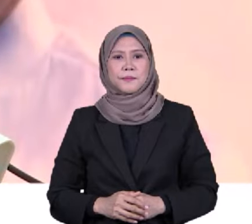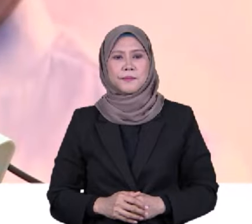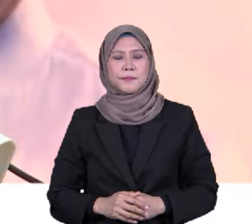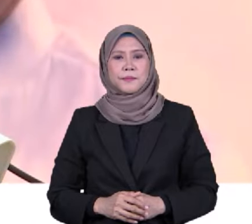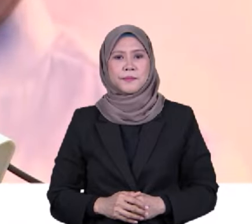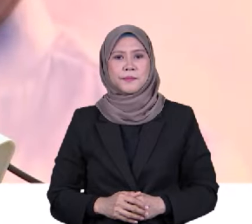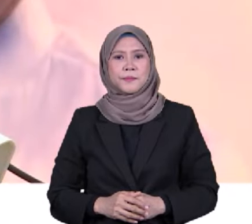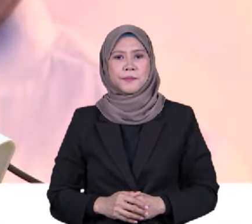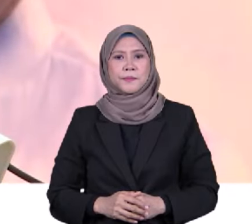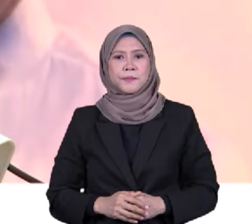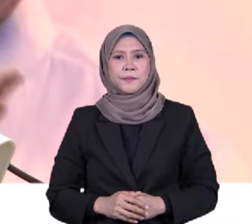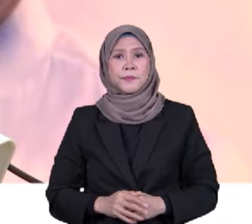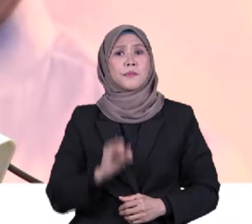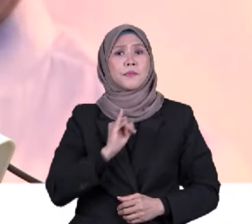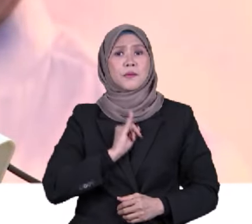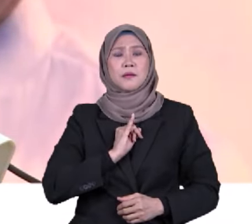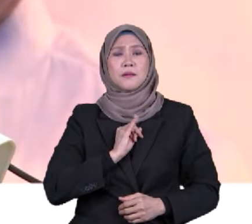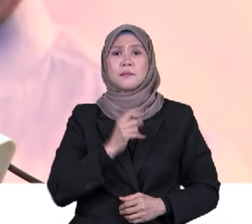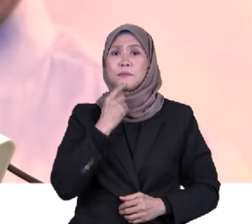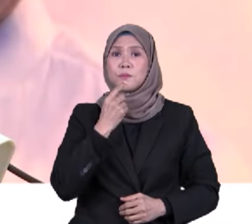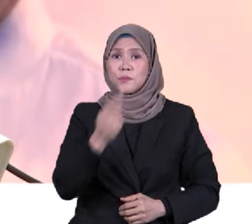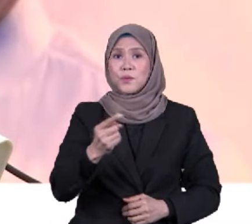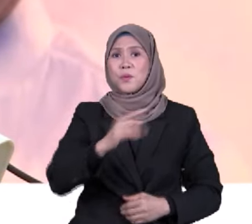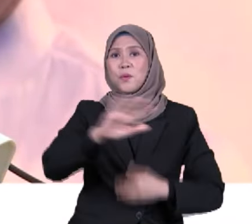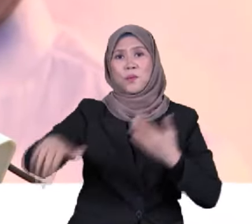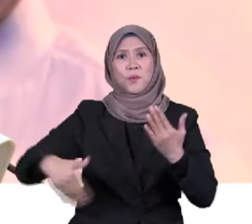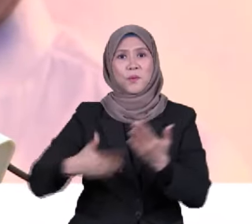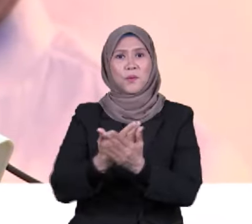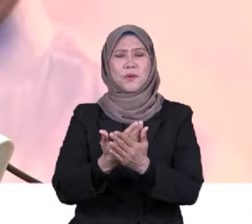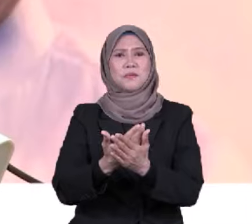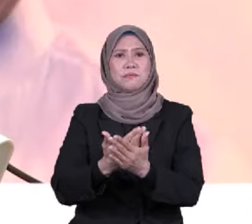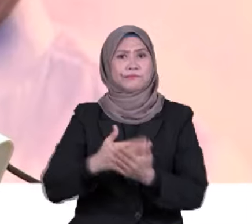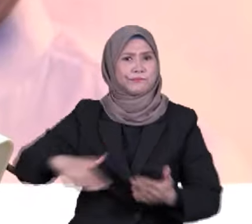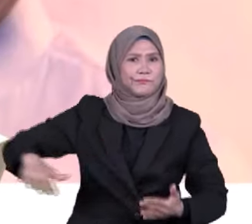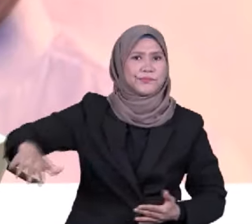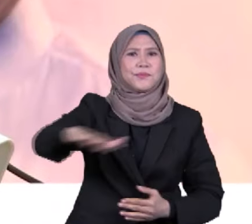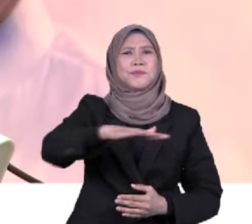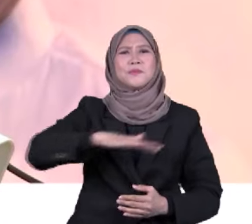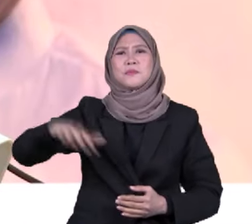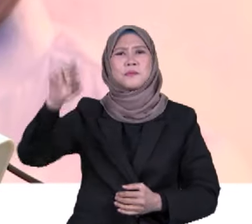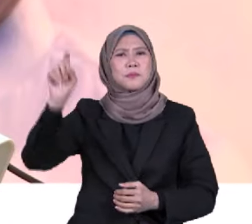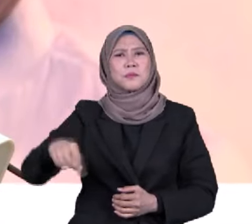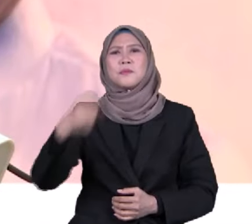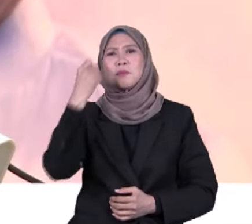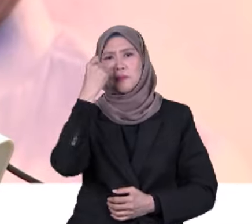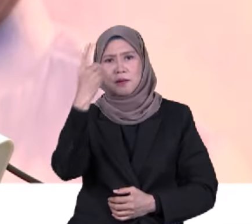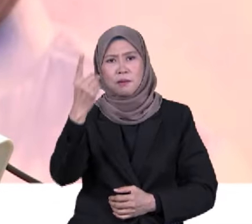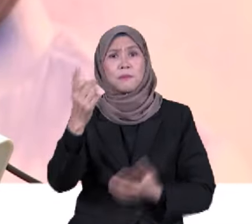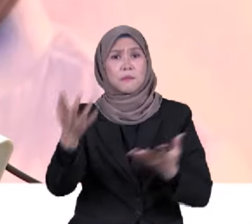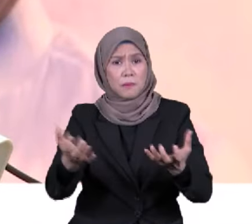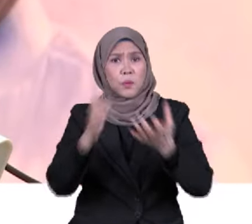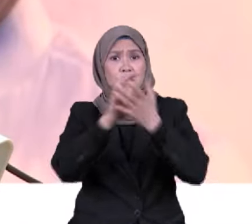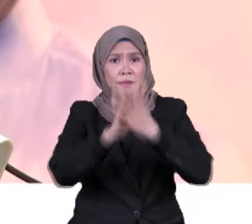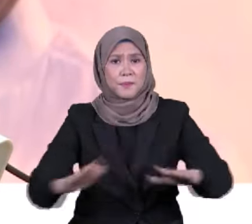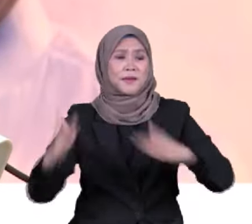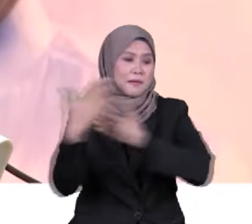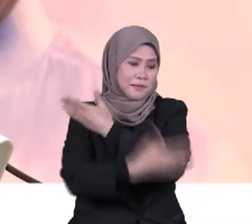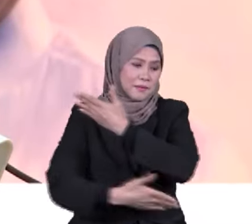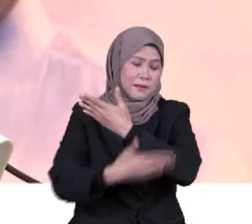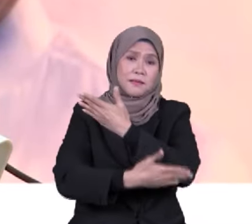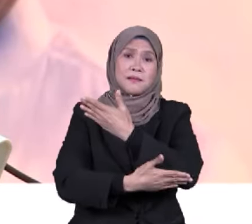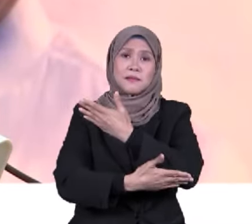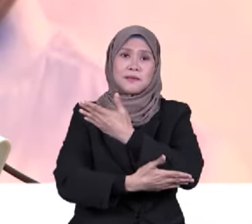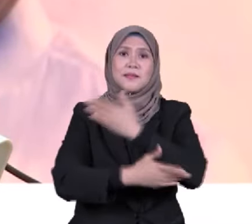Saya menyeru rakan-rakan supaya memahami kalau nak selamatkan negara kita, dia